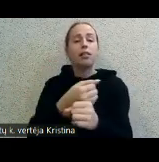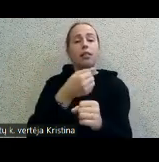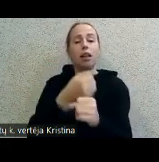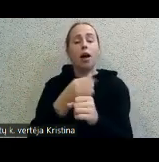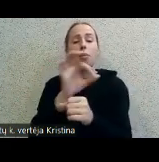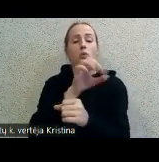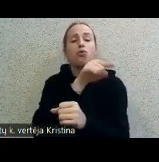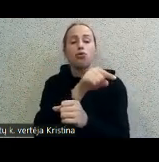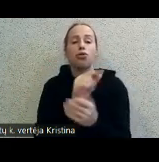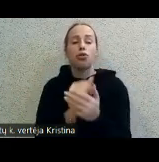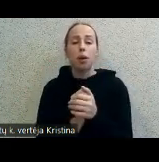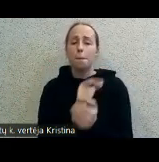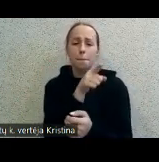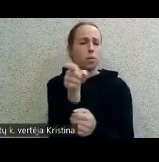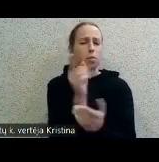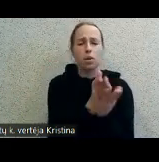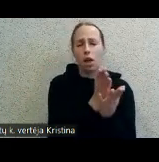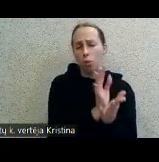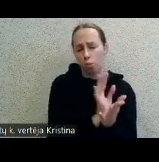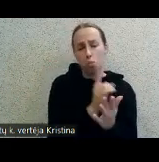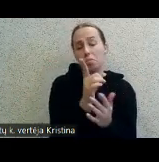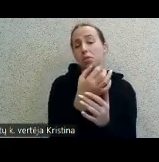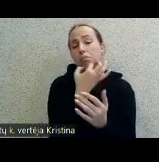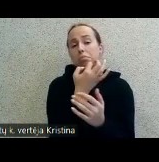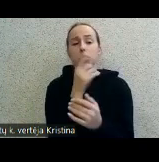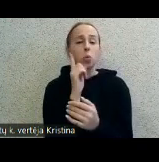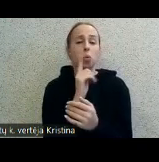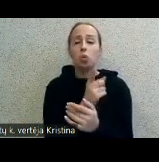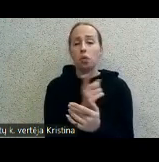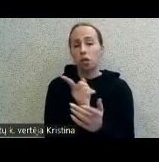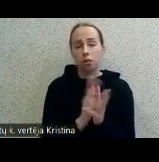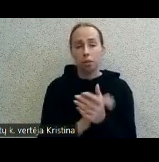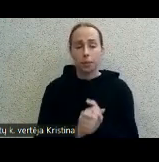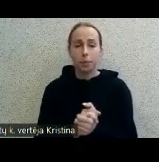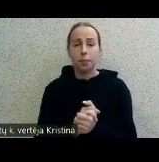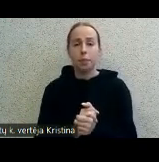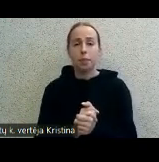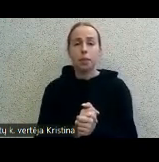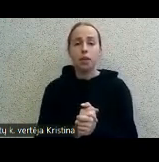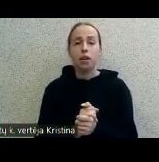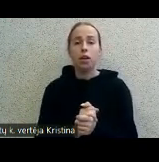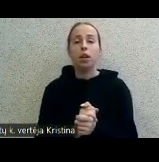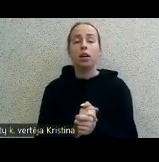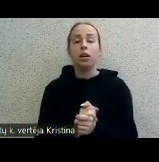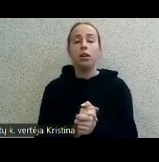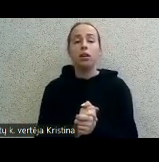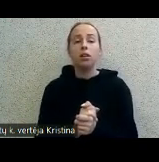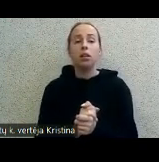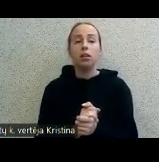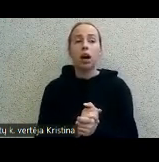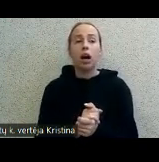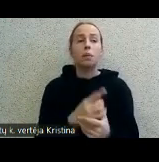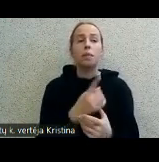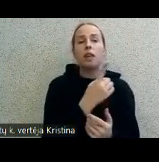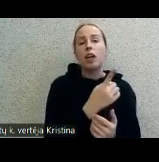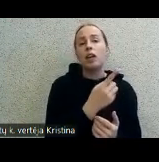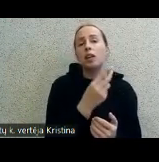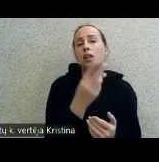bet tai nėra privaloma. Ir šiaip mes neturime kažkokios tai vienos ar kelių knygų,